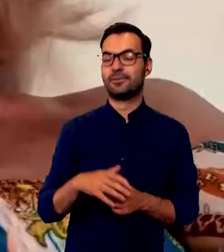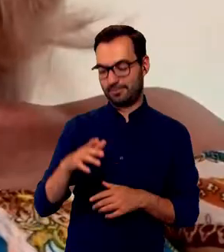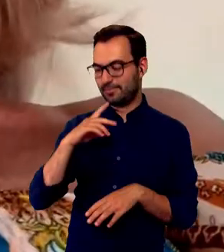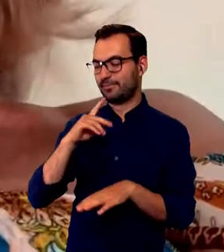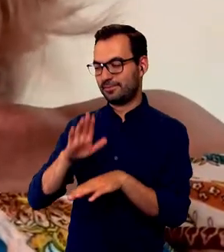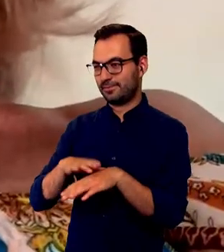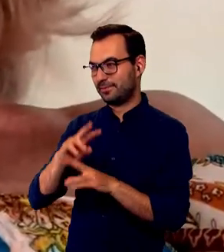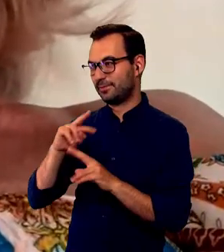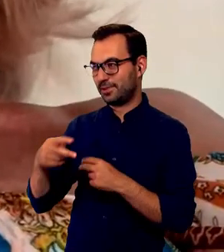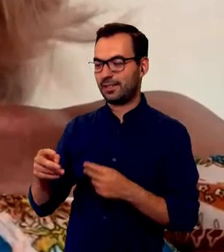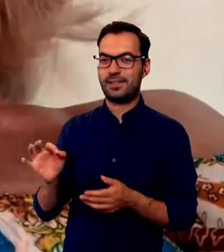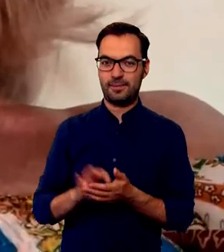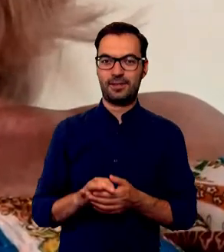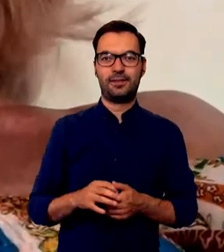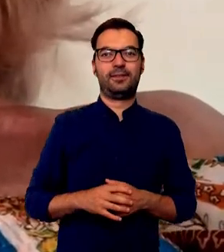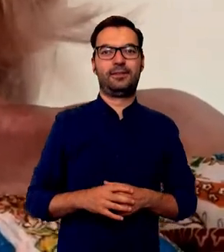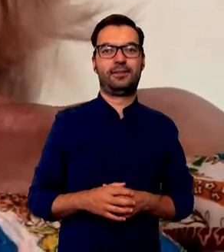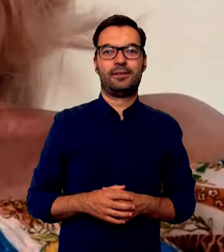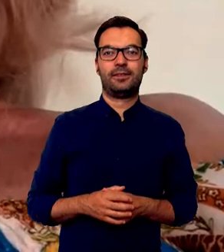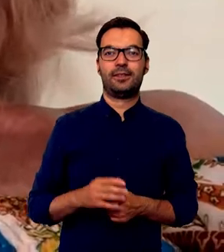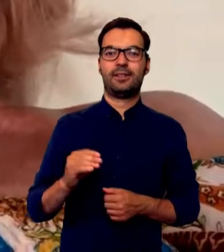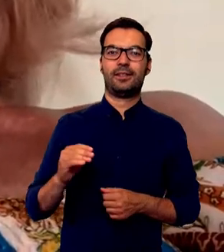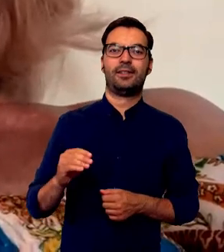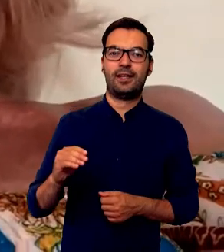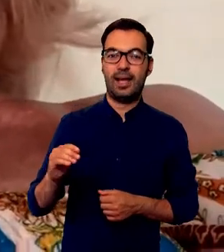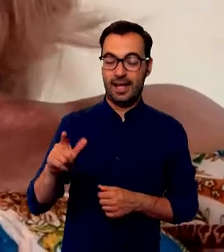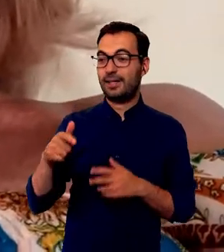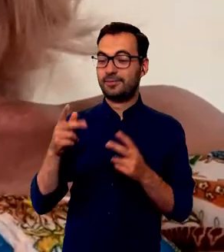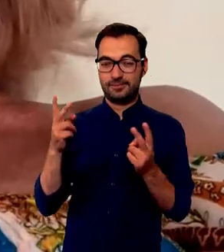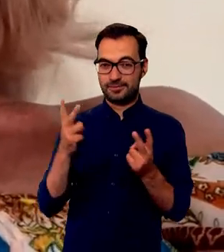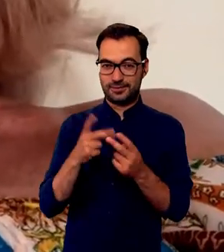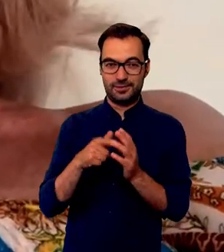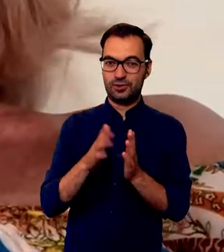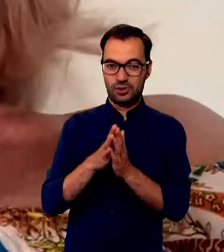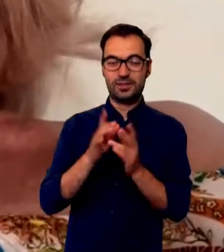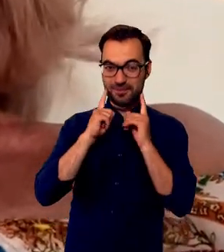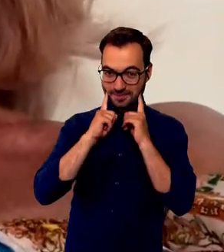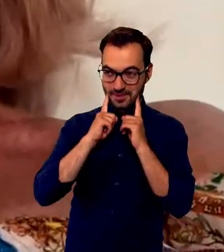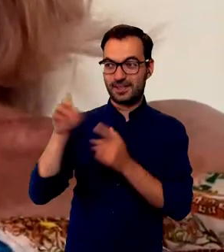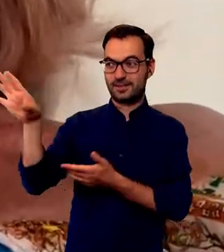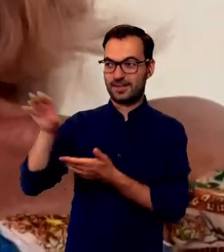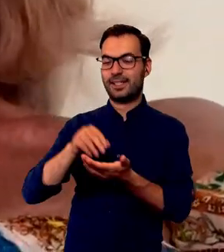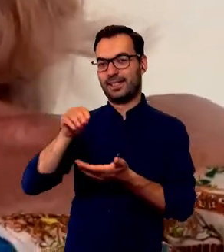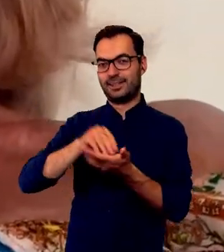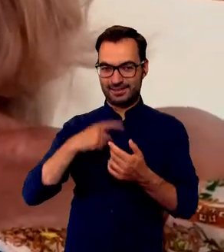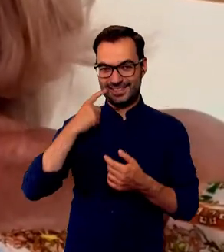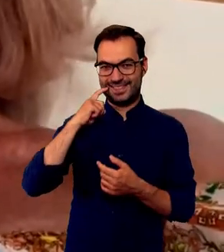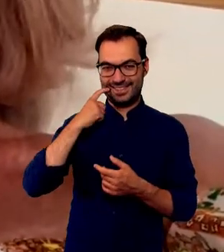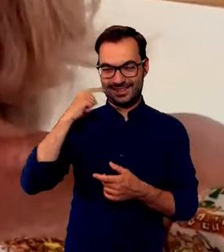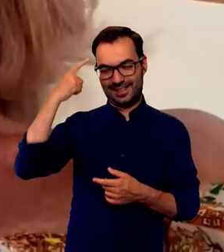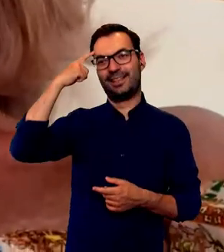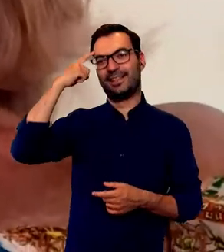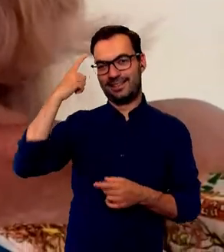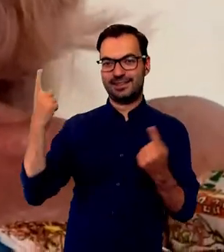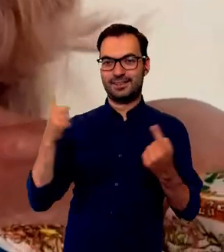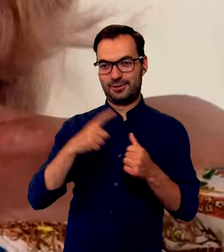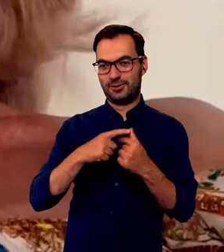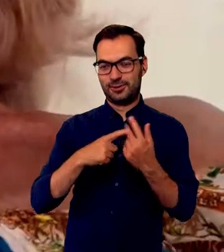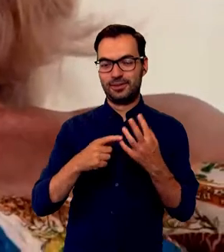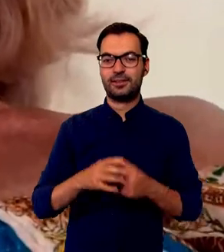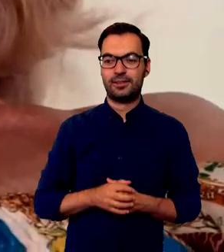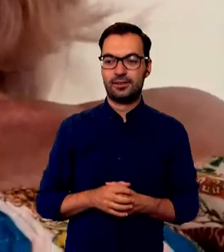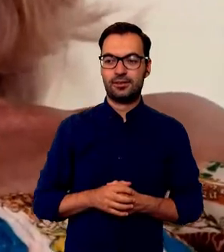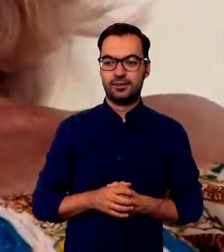Dobrze, przekażę jej koniecznie, ale to jest Elżbieta jeden do jednego. Ja po prostu pisząc to się uśmiechałam sama, przypominając sobie te wszystkie